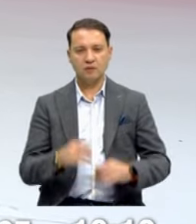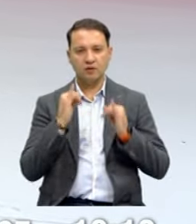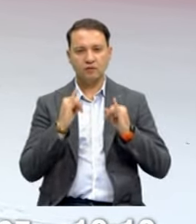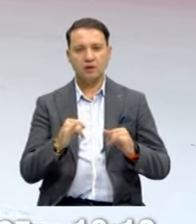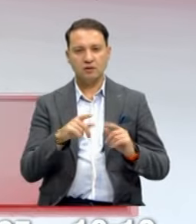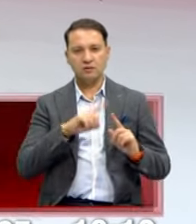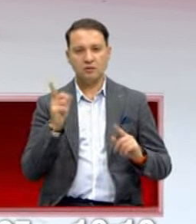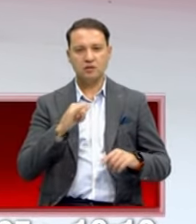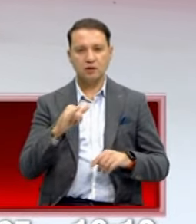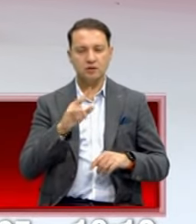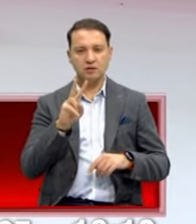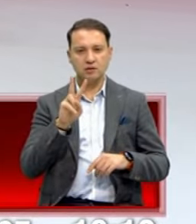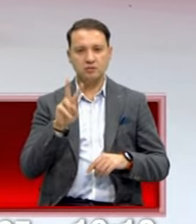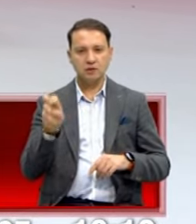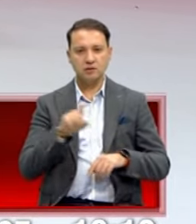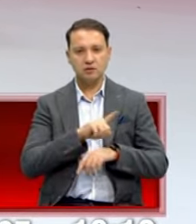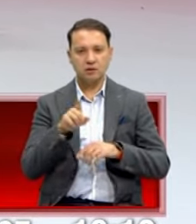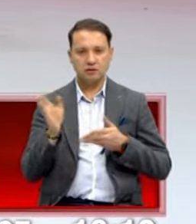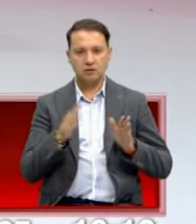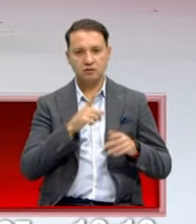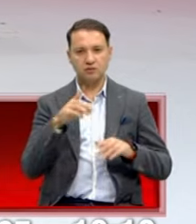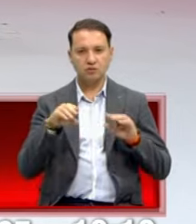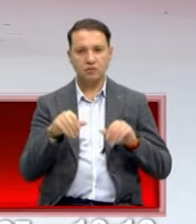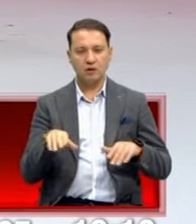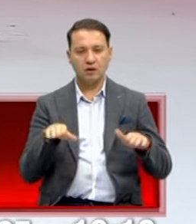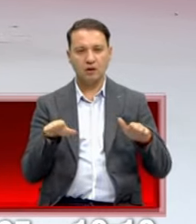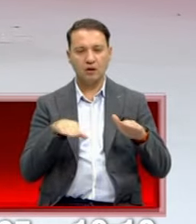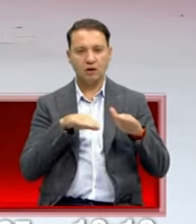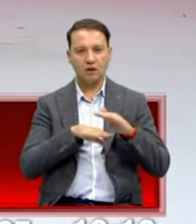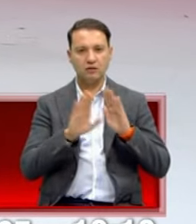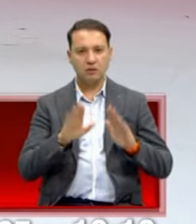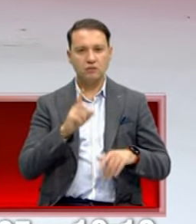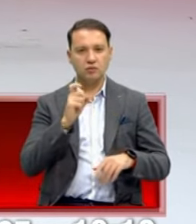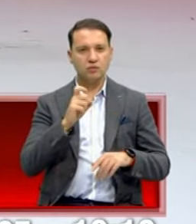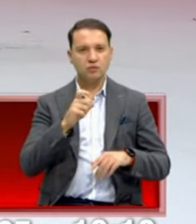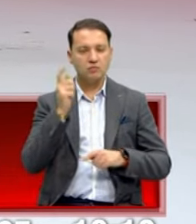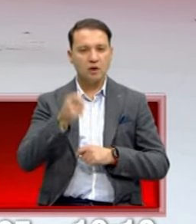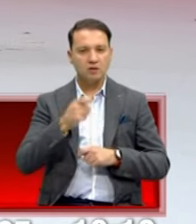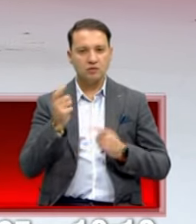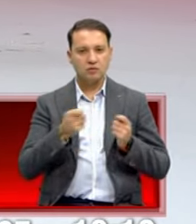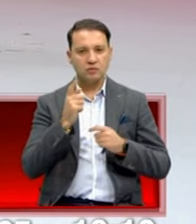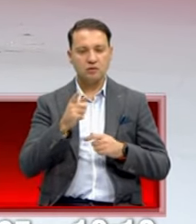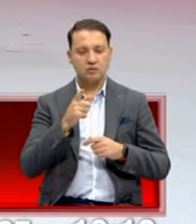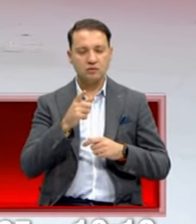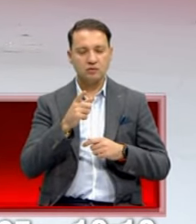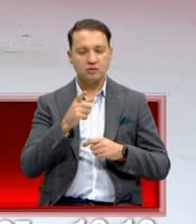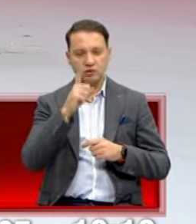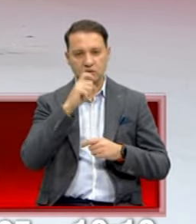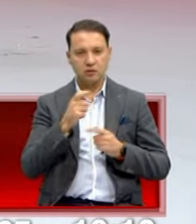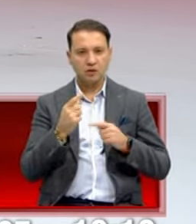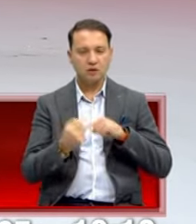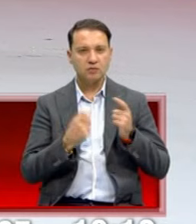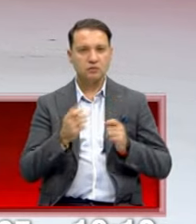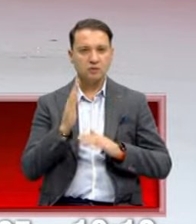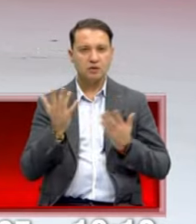Felaketin üzerinden yaklaşık 28 saat geçti. Toprak altında kalan 9 maden çalışanını arama çalışmaları devam ediyor